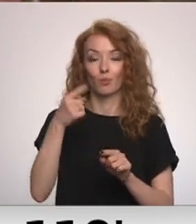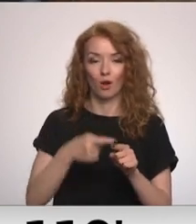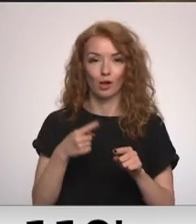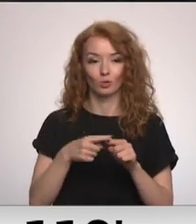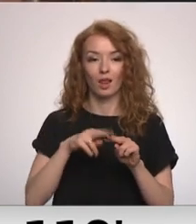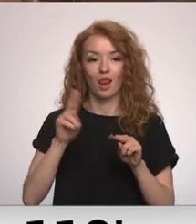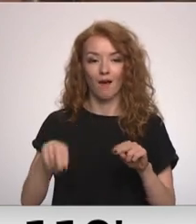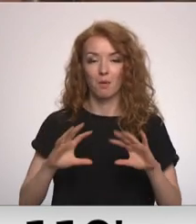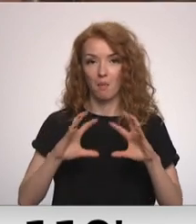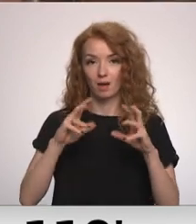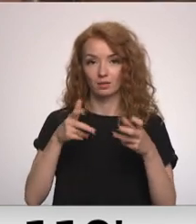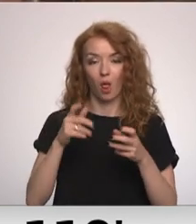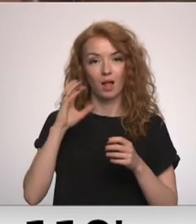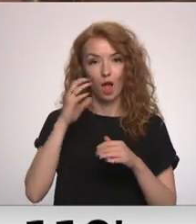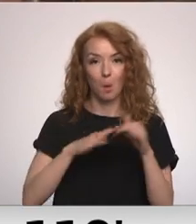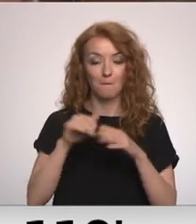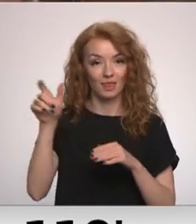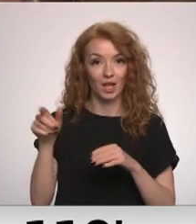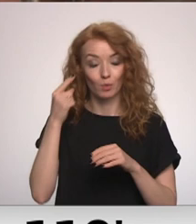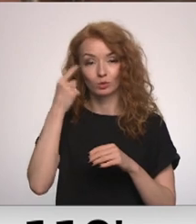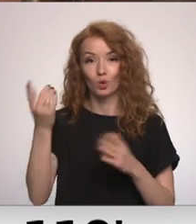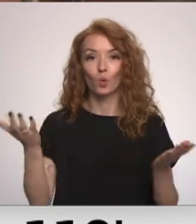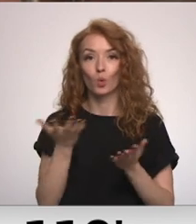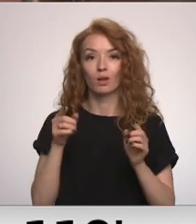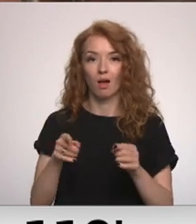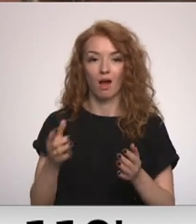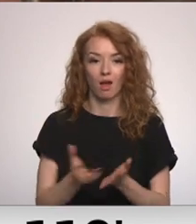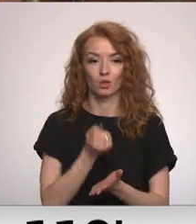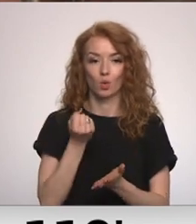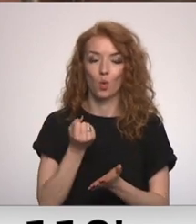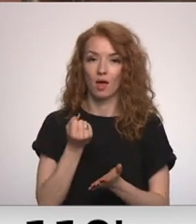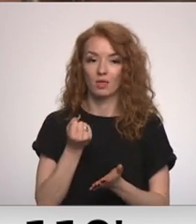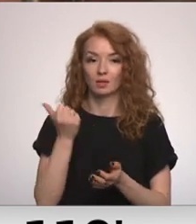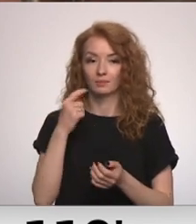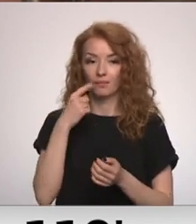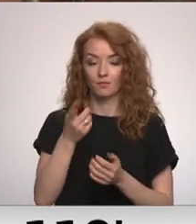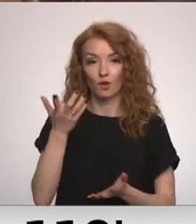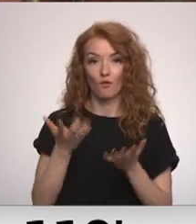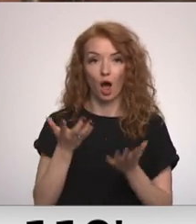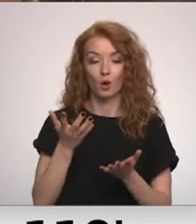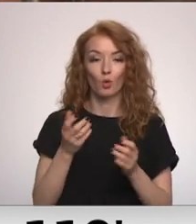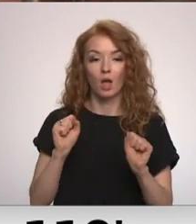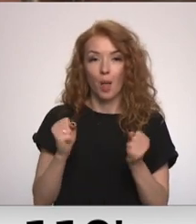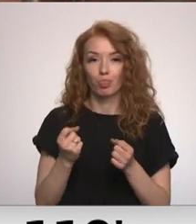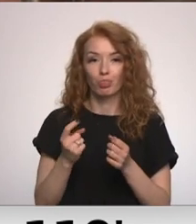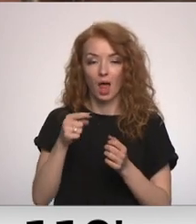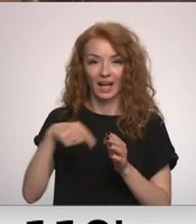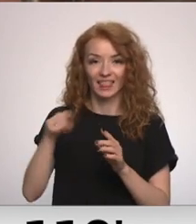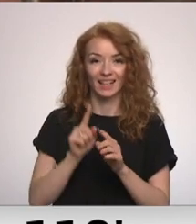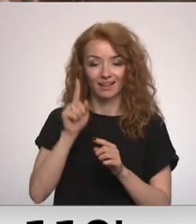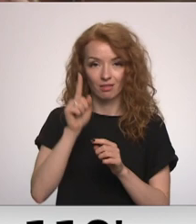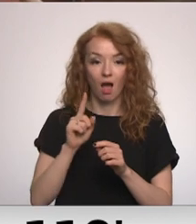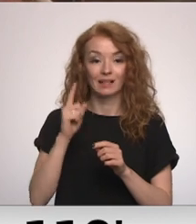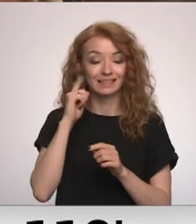ļāva pasaules radioamatieriem uzzināt, kur tā atrodas. Varbūt, ja arī Antarktīdā kāds ir dzirdējis staciju, viņš